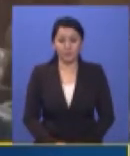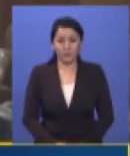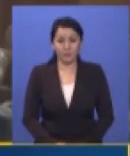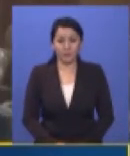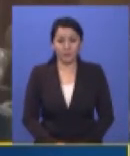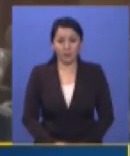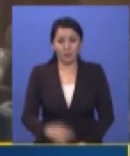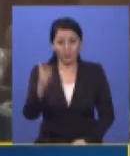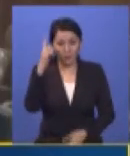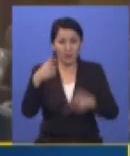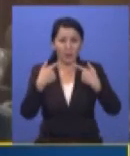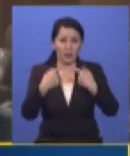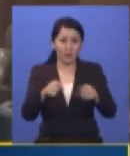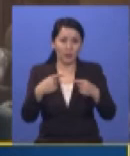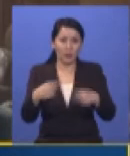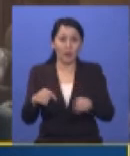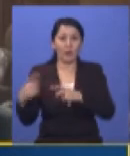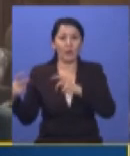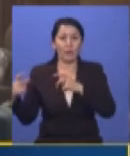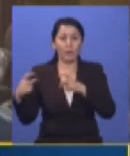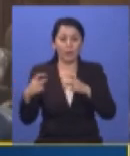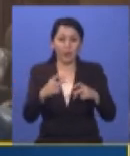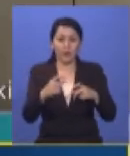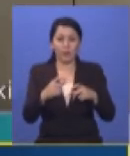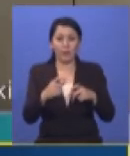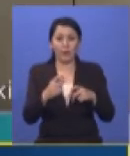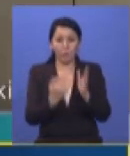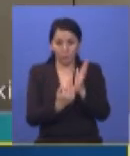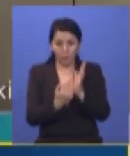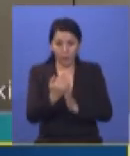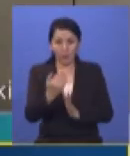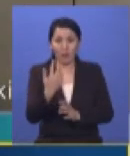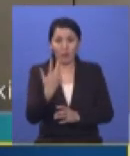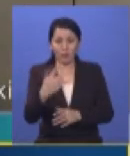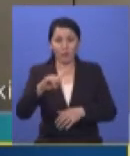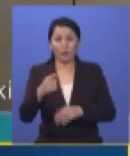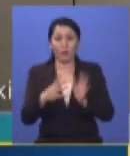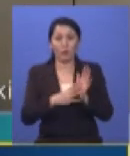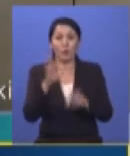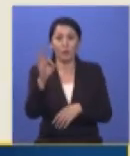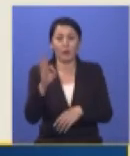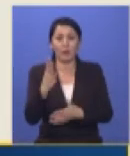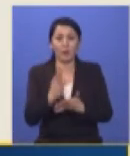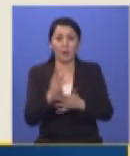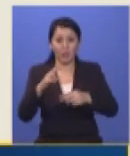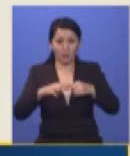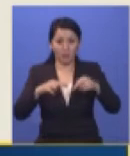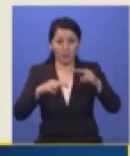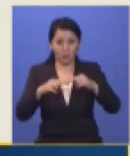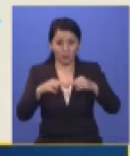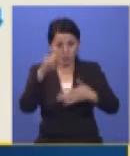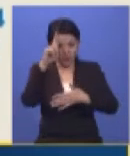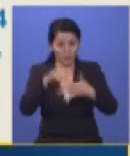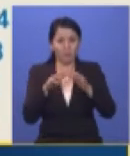Байланыс сауда және көлік қызметтеріндегі жоғары қарқын есебінен өсім 3-9 пайызға жылдамдады. Құрылыс саласы да сенімді